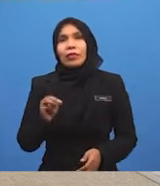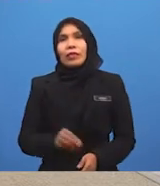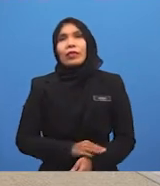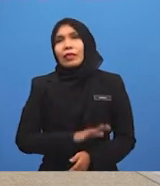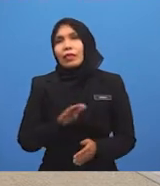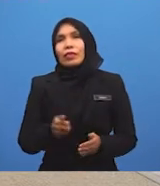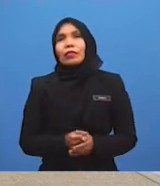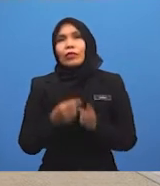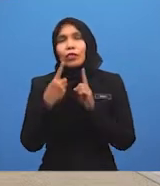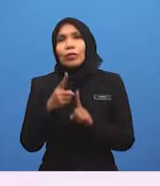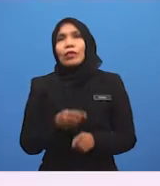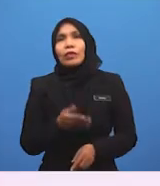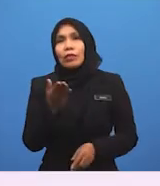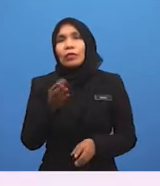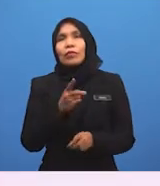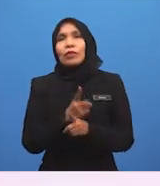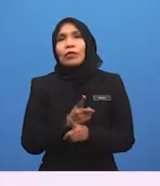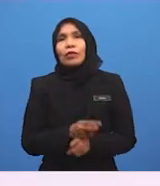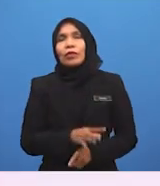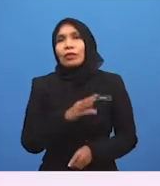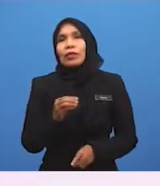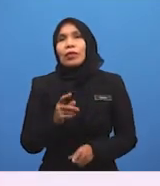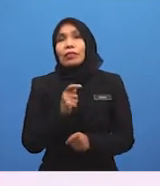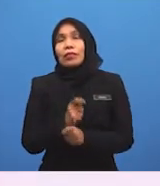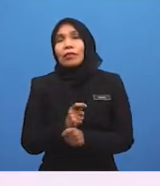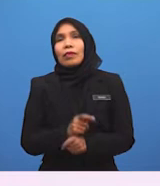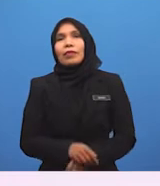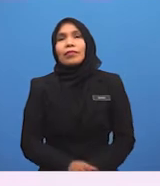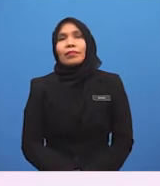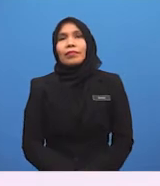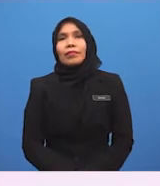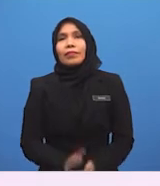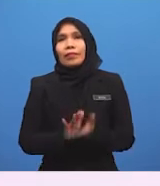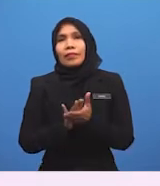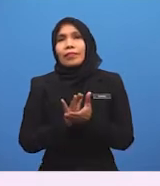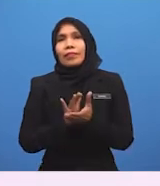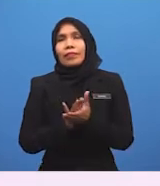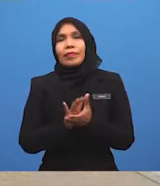Semua jawapan kamu betul dan tepat. Tepuk untuk diri kamu sendiri.